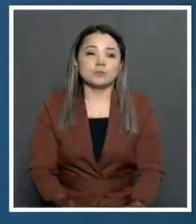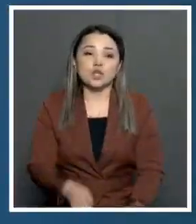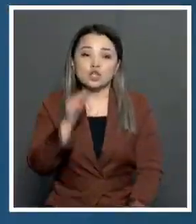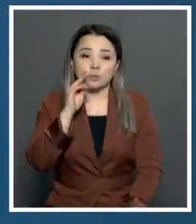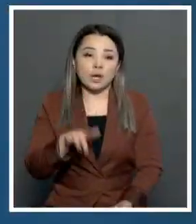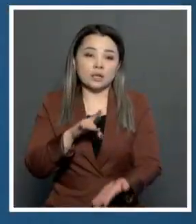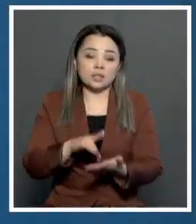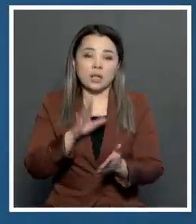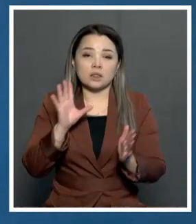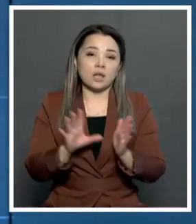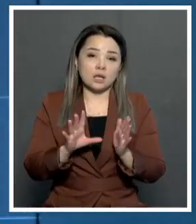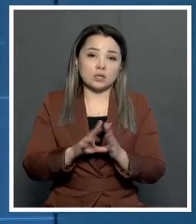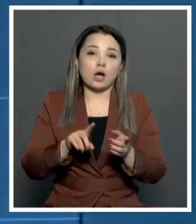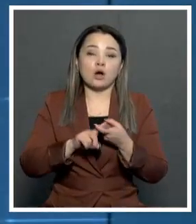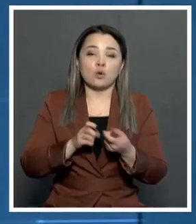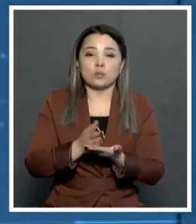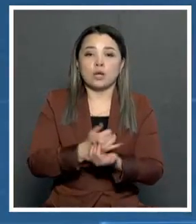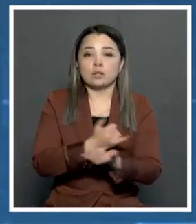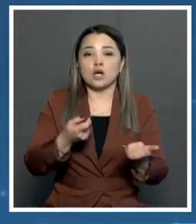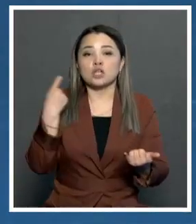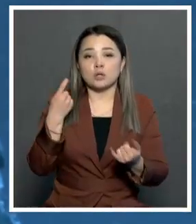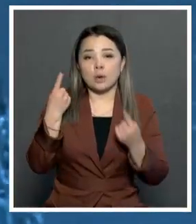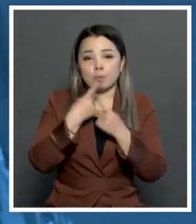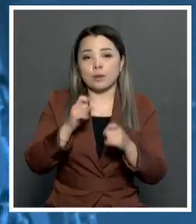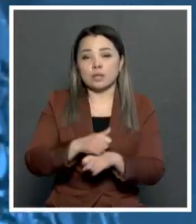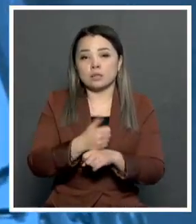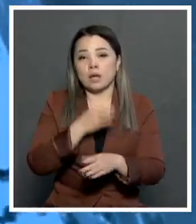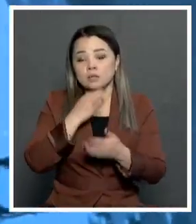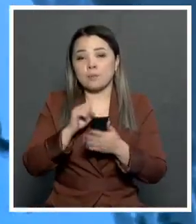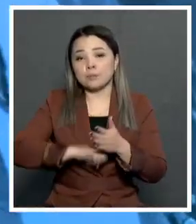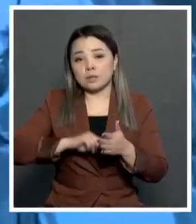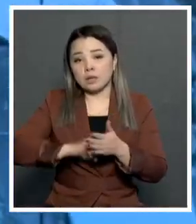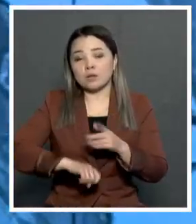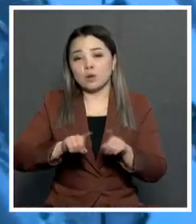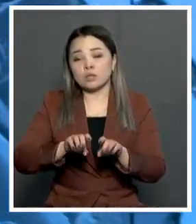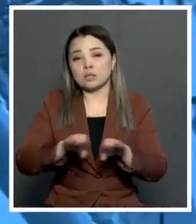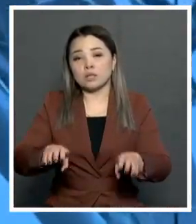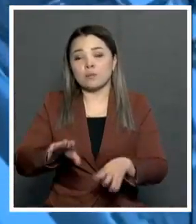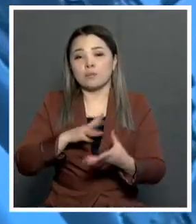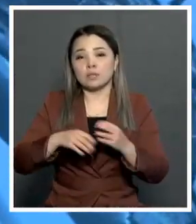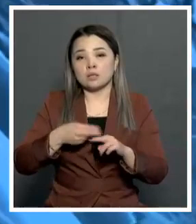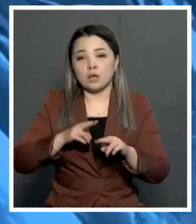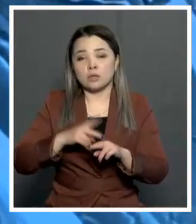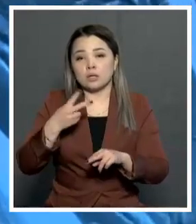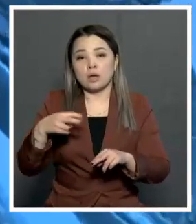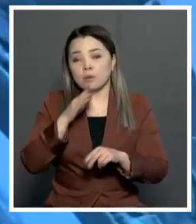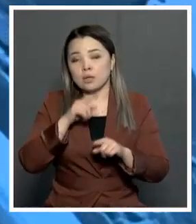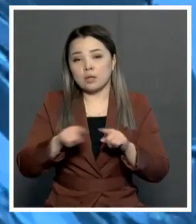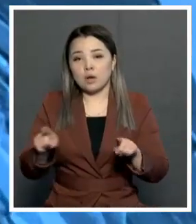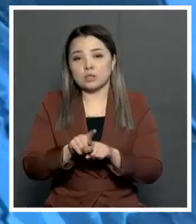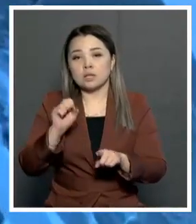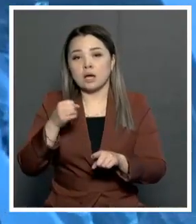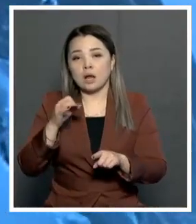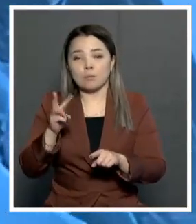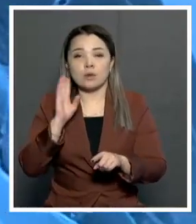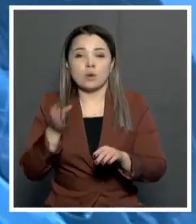Шымкент қаласы энергетика және коммуналдық шаруашылық басқармасының салғырттығы салдарынан кәріз жүйесінің шайындылары 2 апта бойы Сайрам